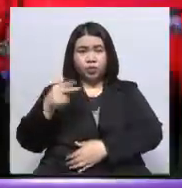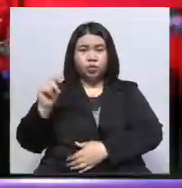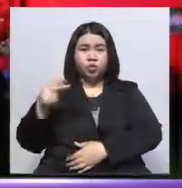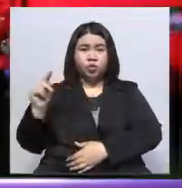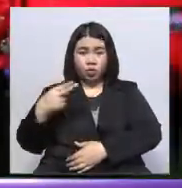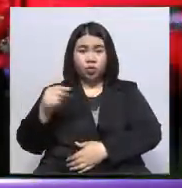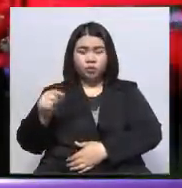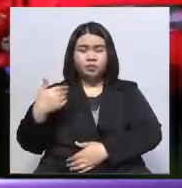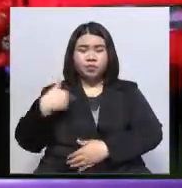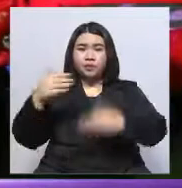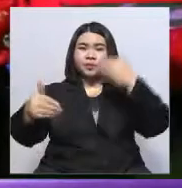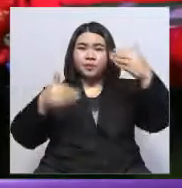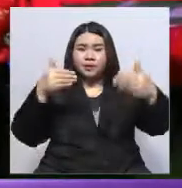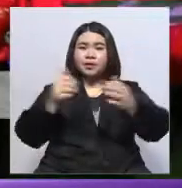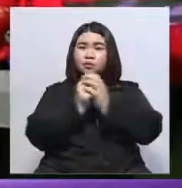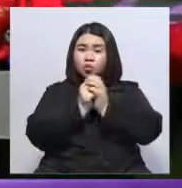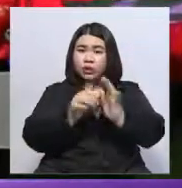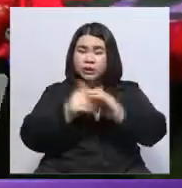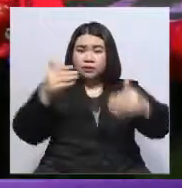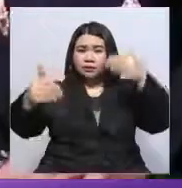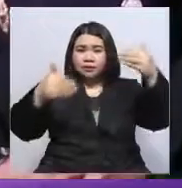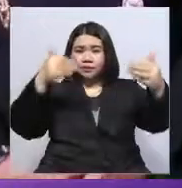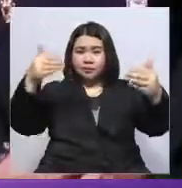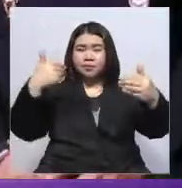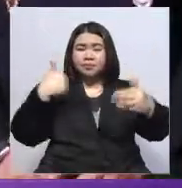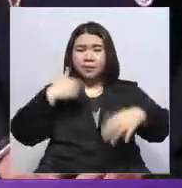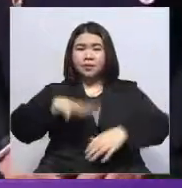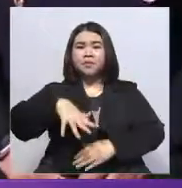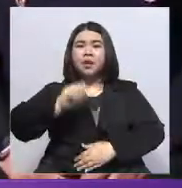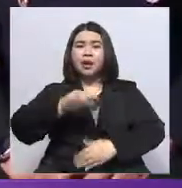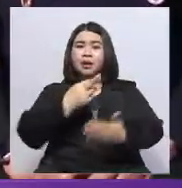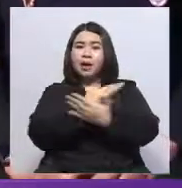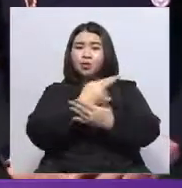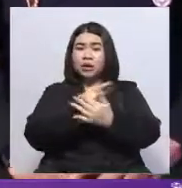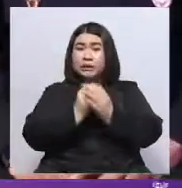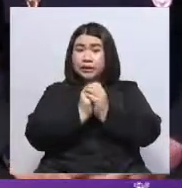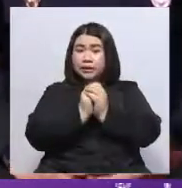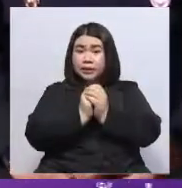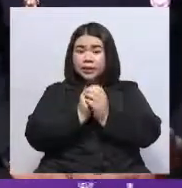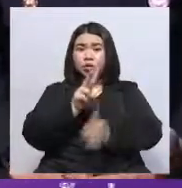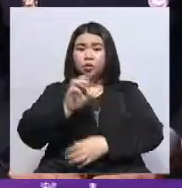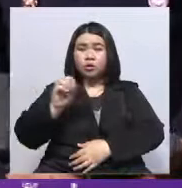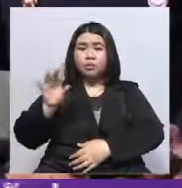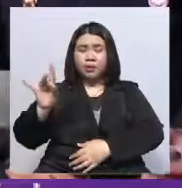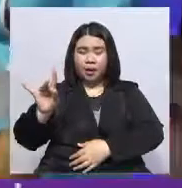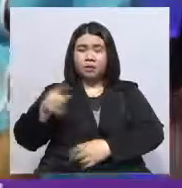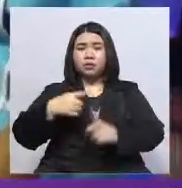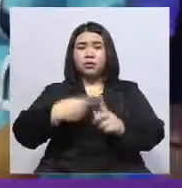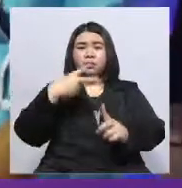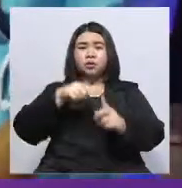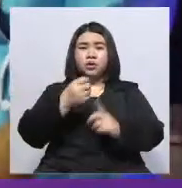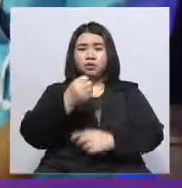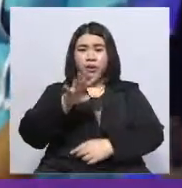ทยแถลงการจัดงานเทศกาลตรุษจีนราชบุรีไชน่าทาวน์2018ระหว่างวันที่14ถึง18กุมภ